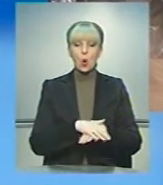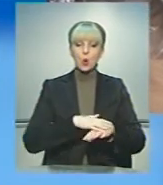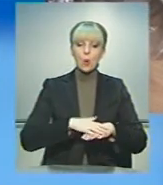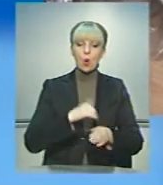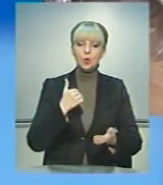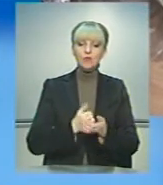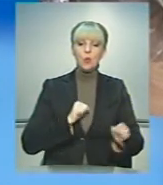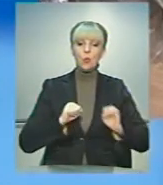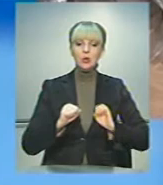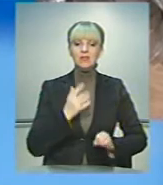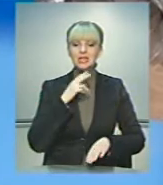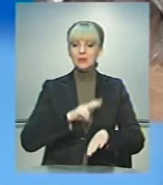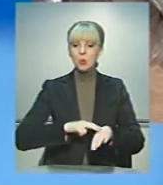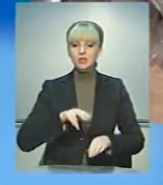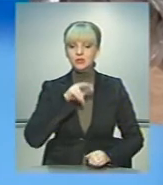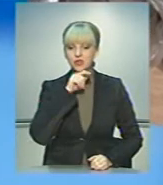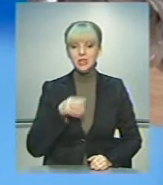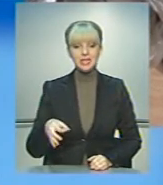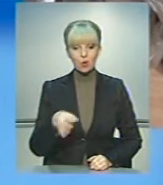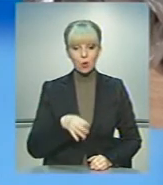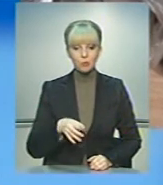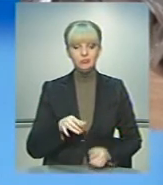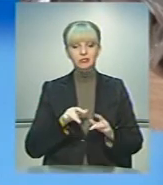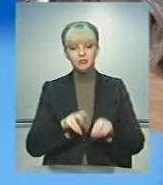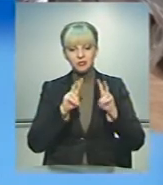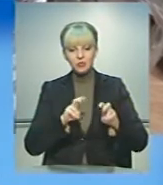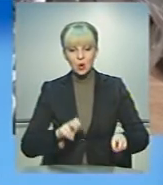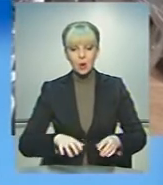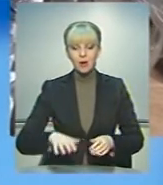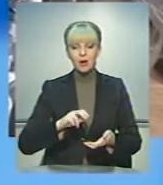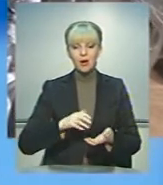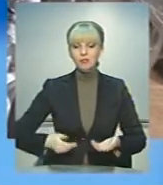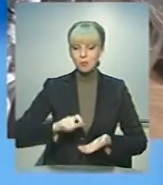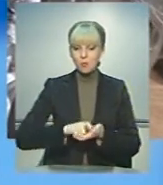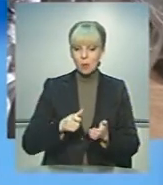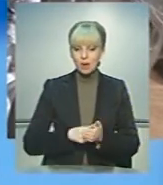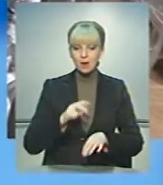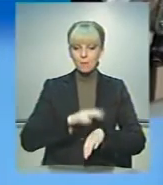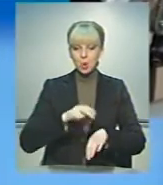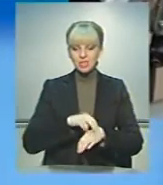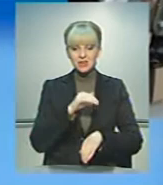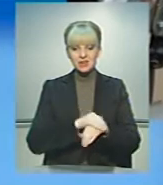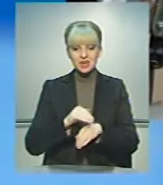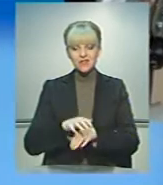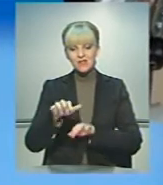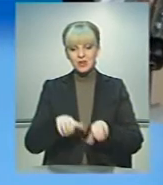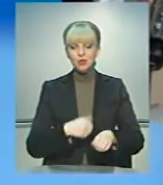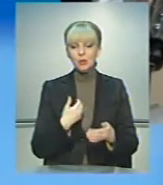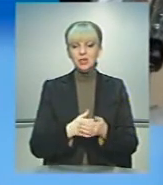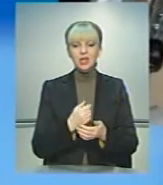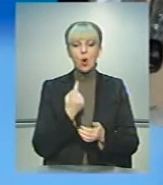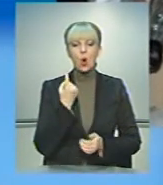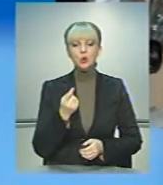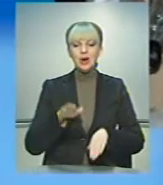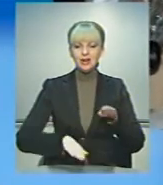громадськістю головного управління Нацполіції в Чернівецькій області, у ході огляду помешкання чернівчанина поліцейські виявили та вилучили близько